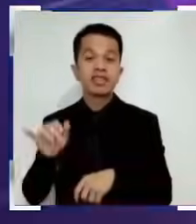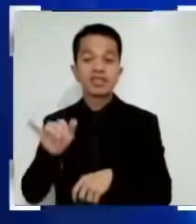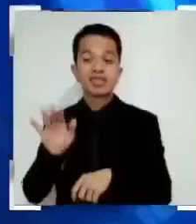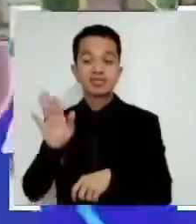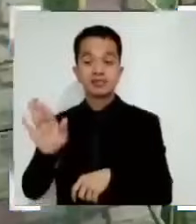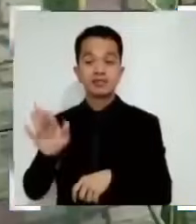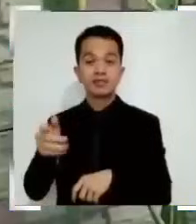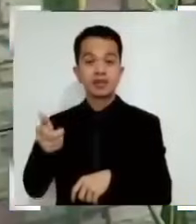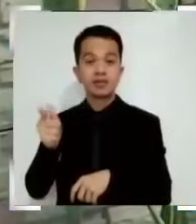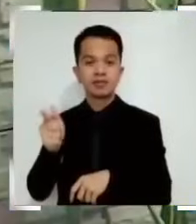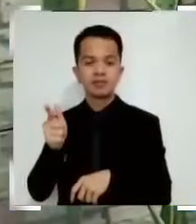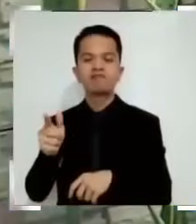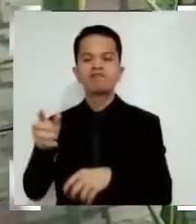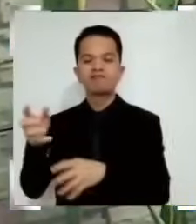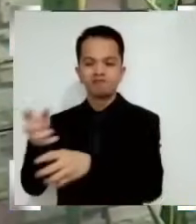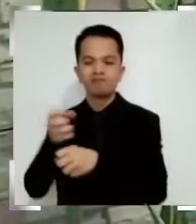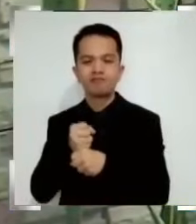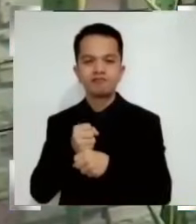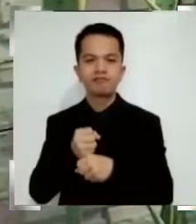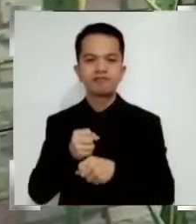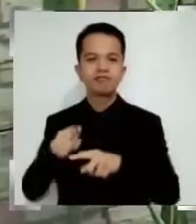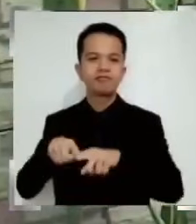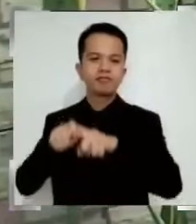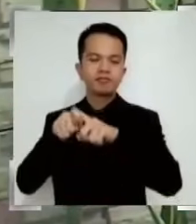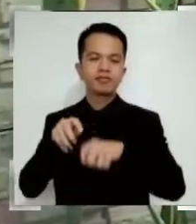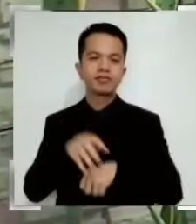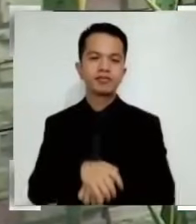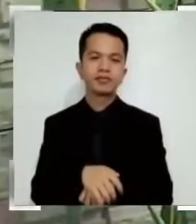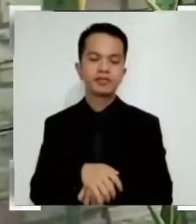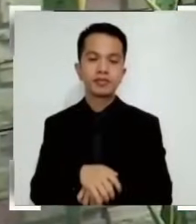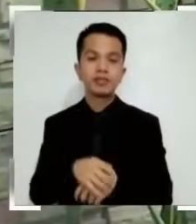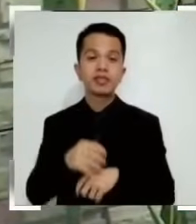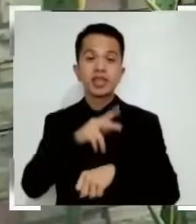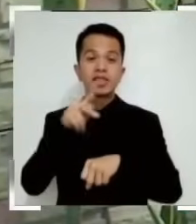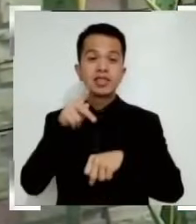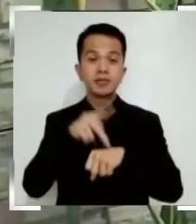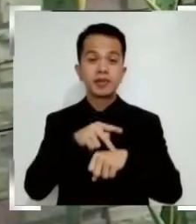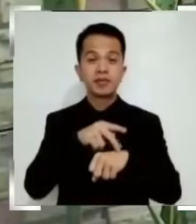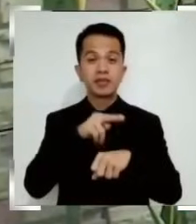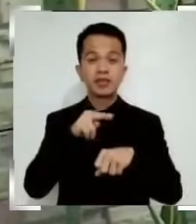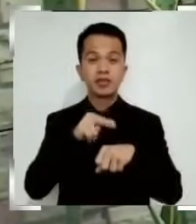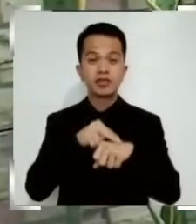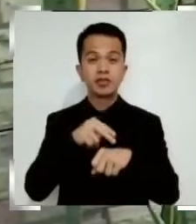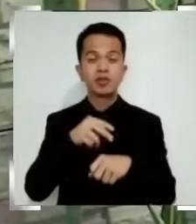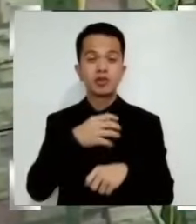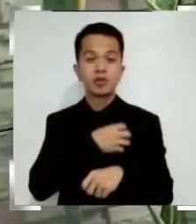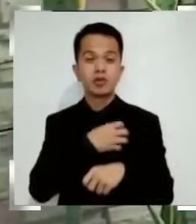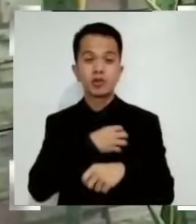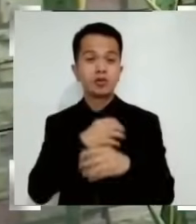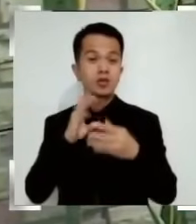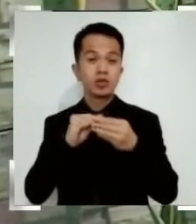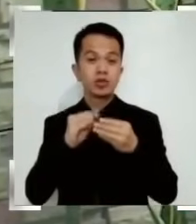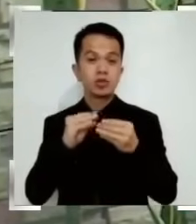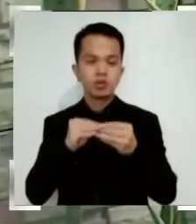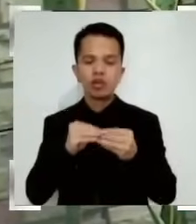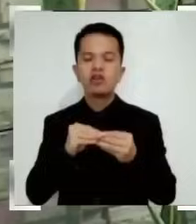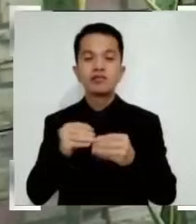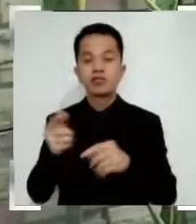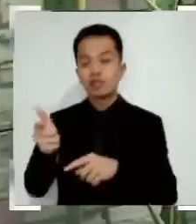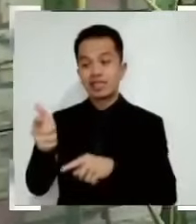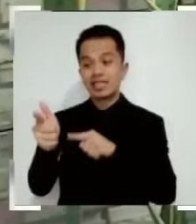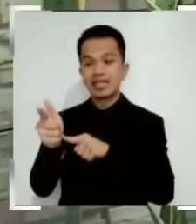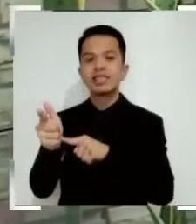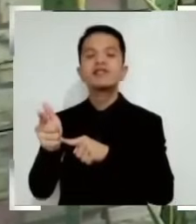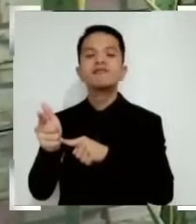baril. Lumabas sa record ng Philippine National Police na panunutok ng baril din pala ang naging mitsa, kaya tuluyang na-dismiss sa